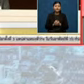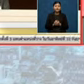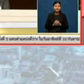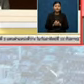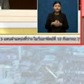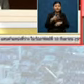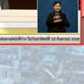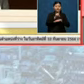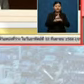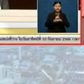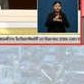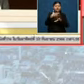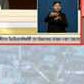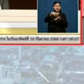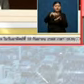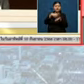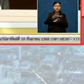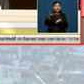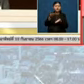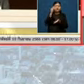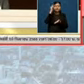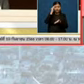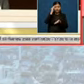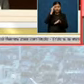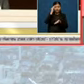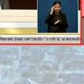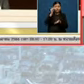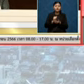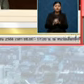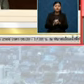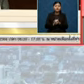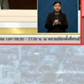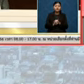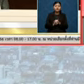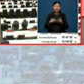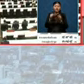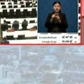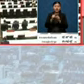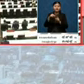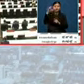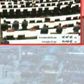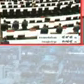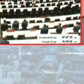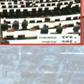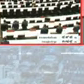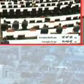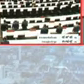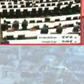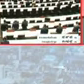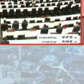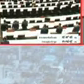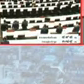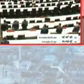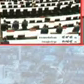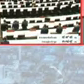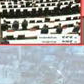วันนี้อาจารย์วันนอนะเป็นประธานสภานะคะแล้วก็พรรคเสรีรวมไทยหลังจากที่พลตำรวจเอกเสรีพิสุทธิ์เตมียเ